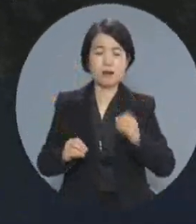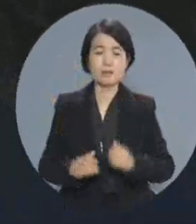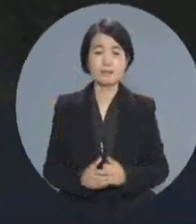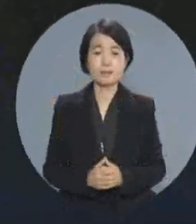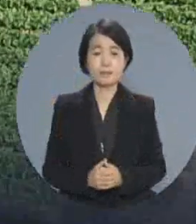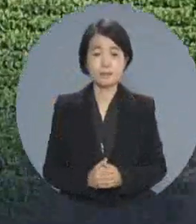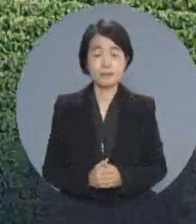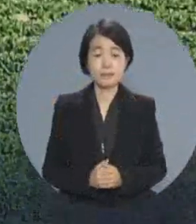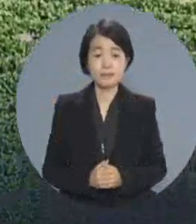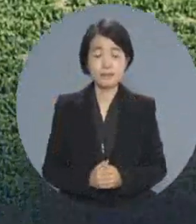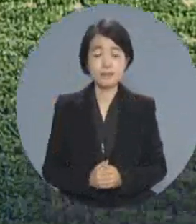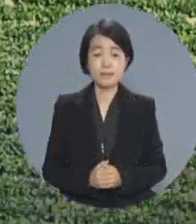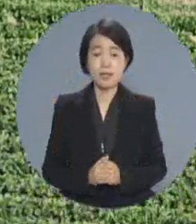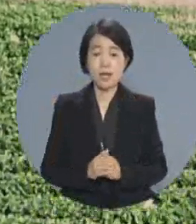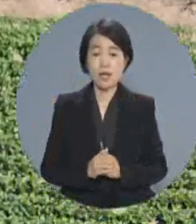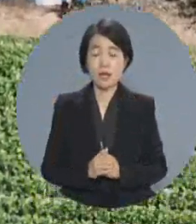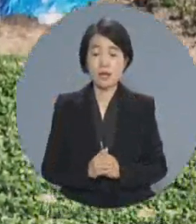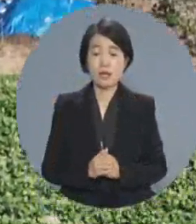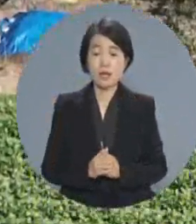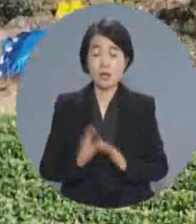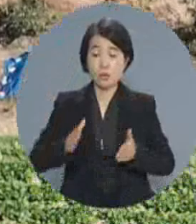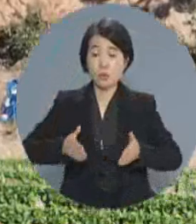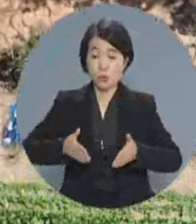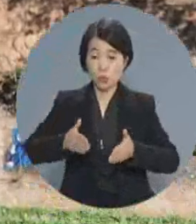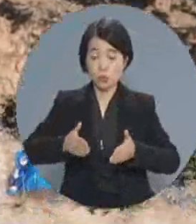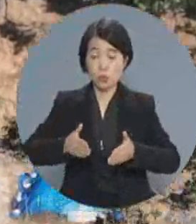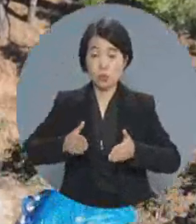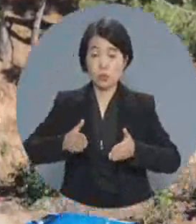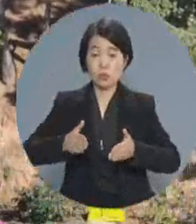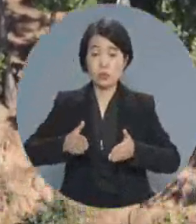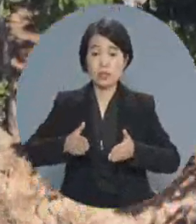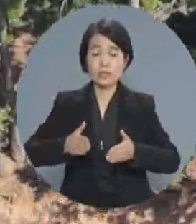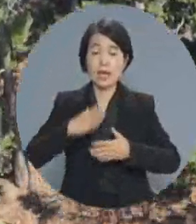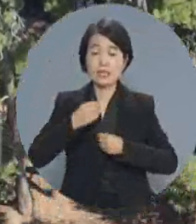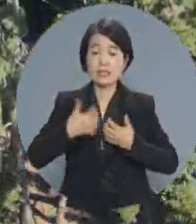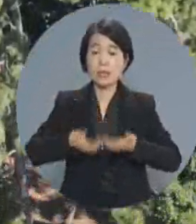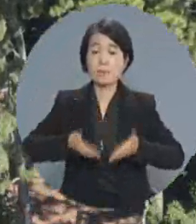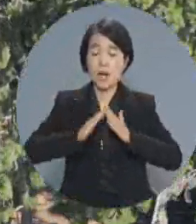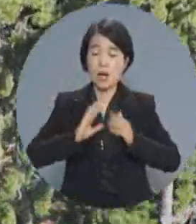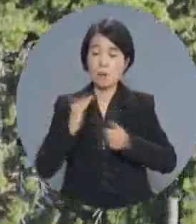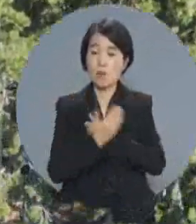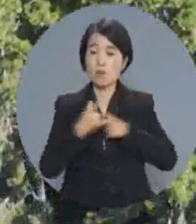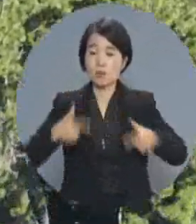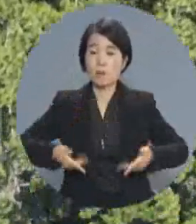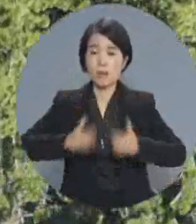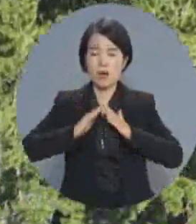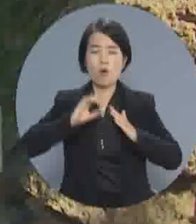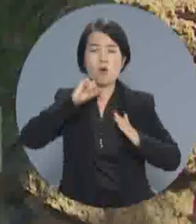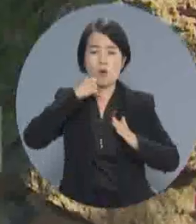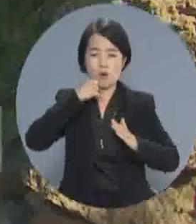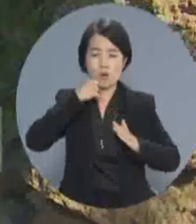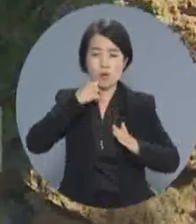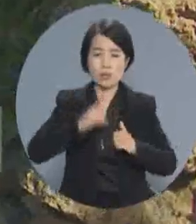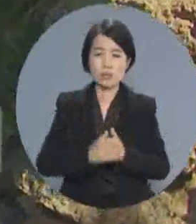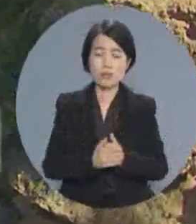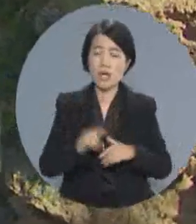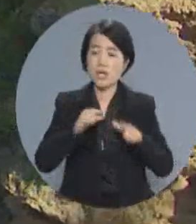걸리고 있습니다. 특히 도로 개선 공사가 예정된 국도는 안전시설이나 보호구역을 설치하기도 어렵다 보니